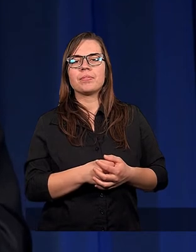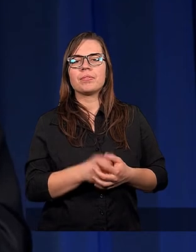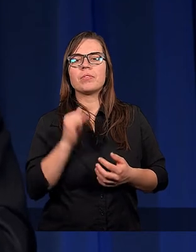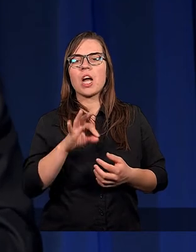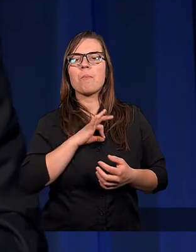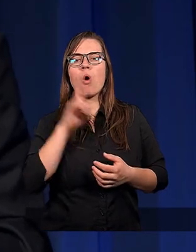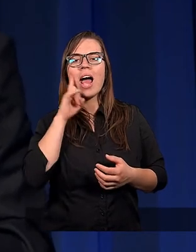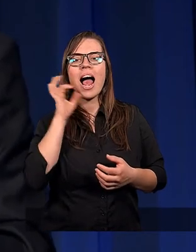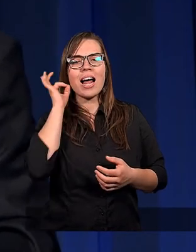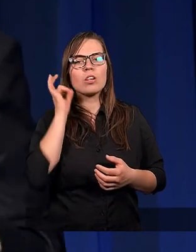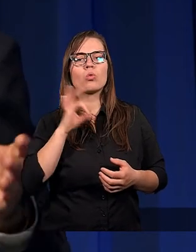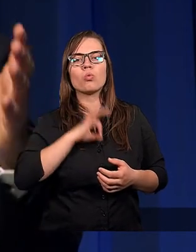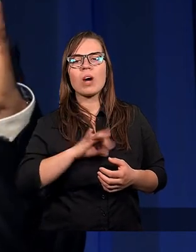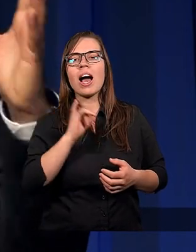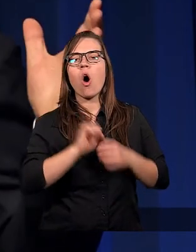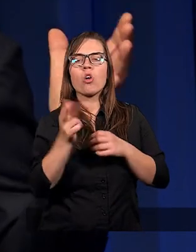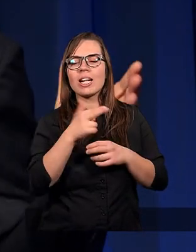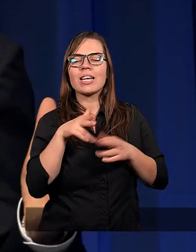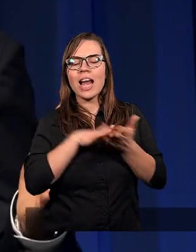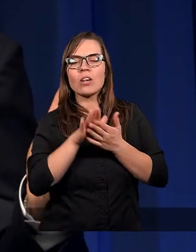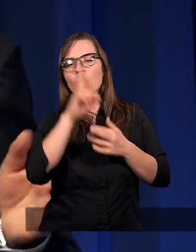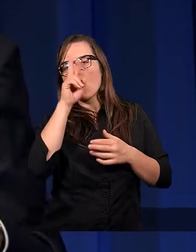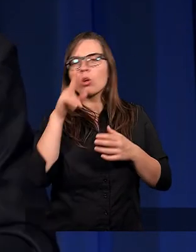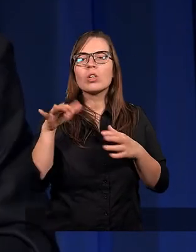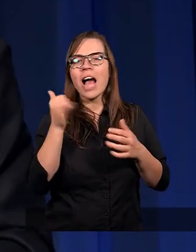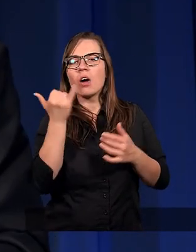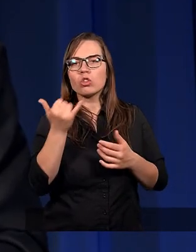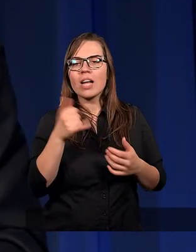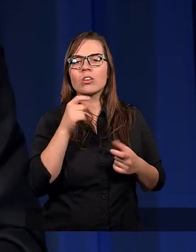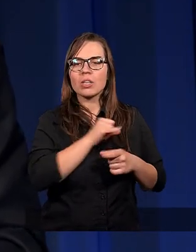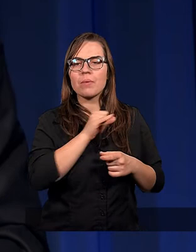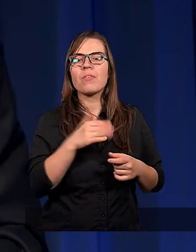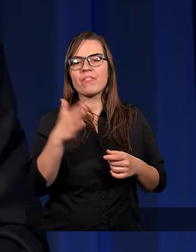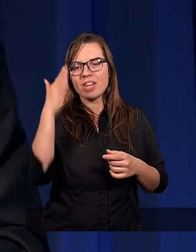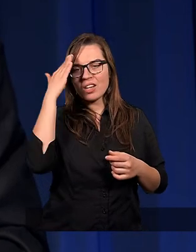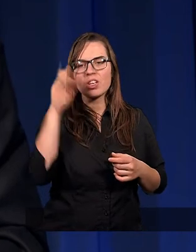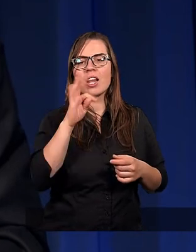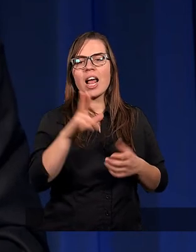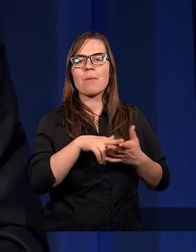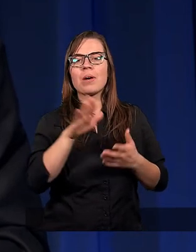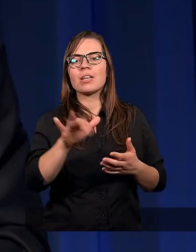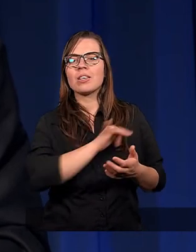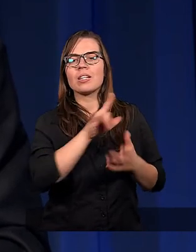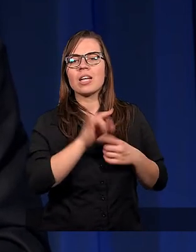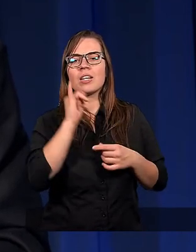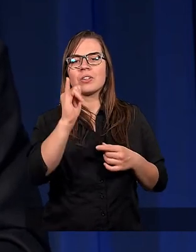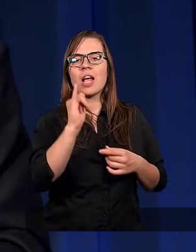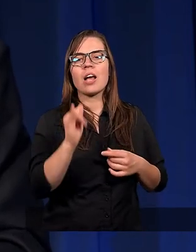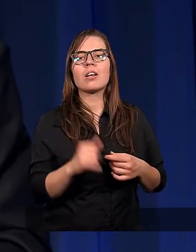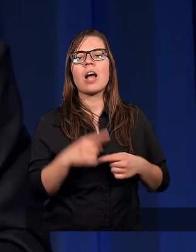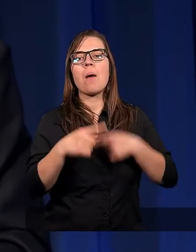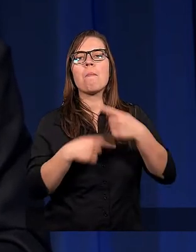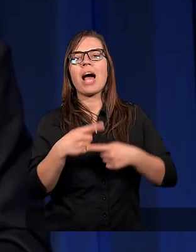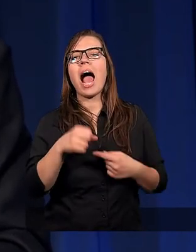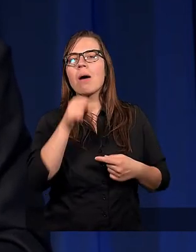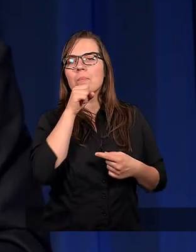I moja córka, od kiedy zaczęła kojarzyć różne rzeczy już jako dziecko, wiedziała, że tak na imię ma też jej